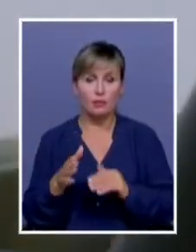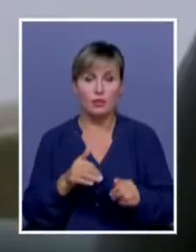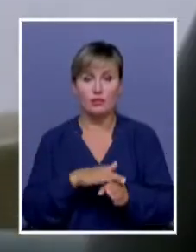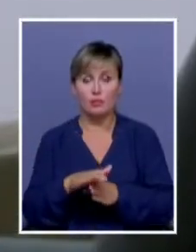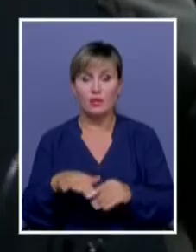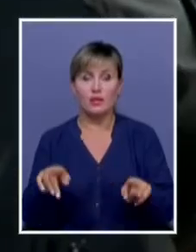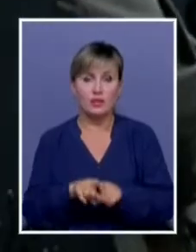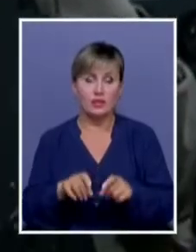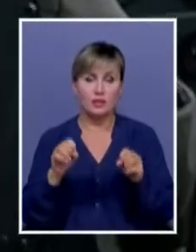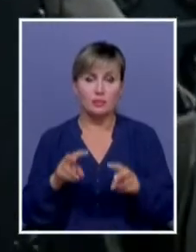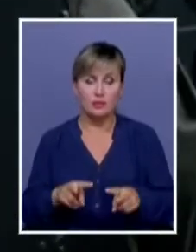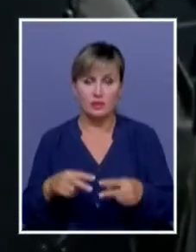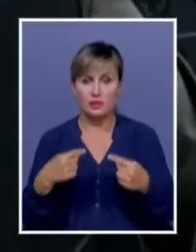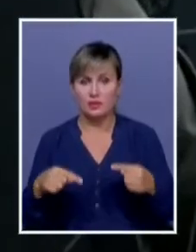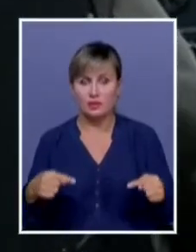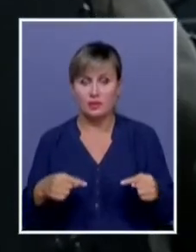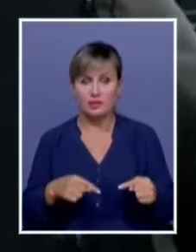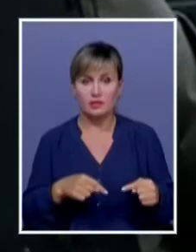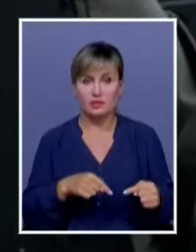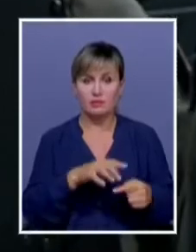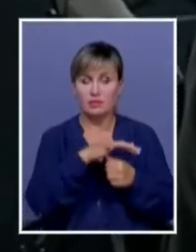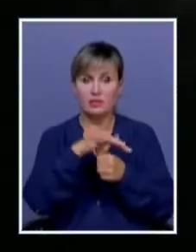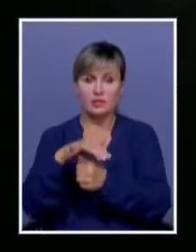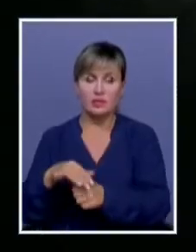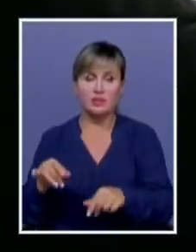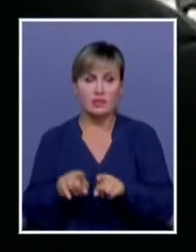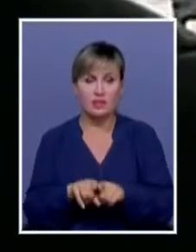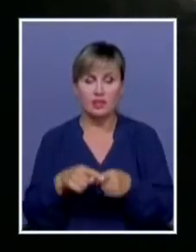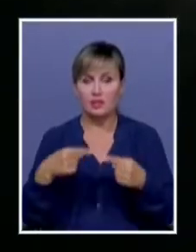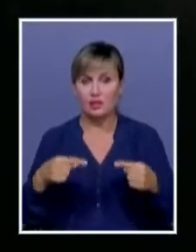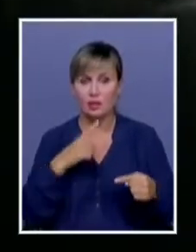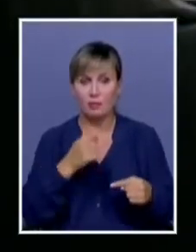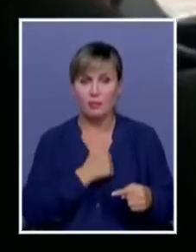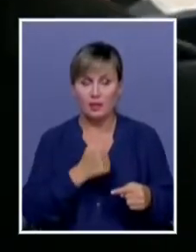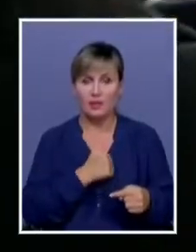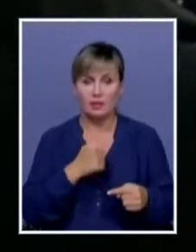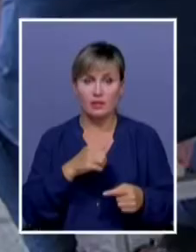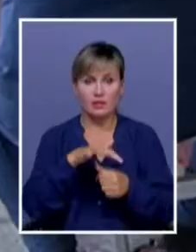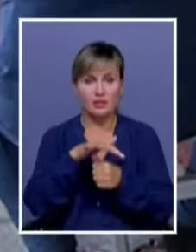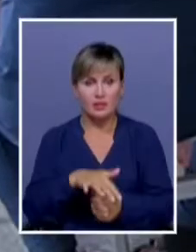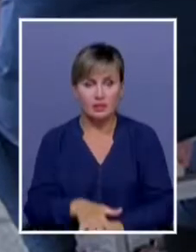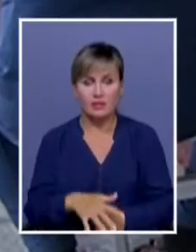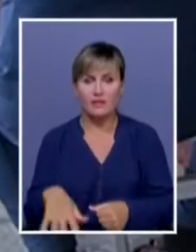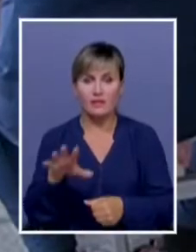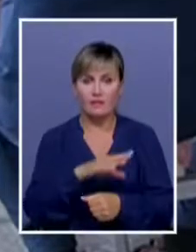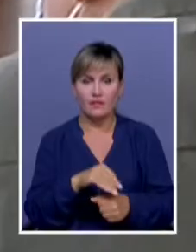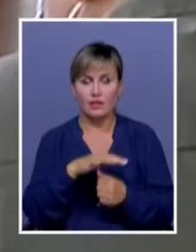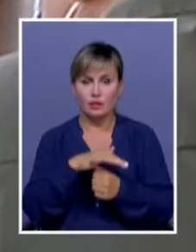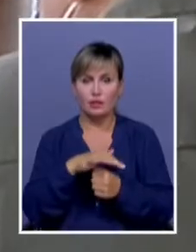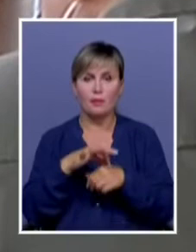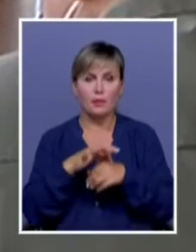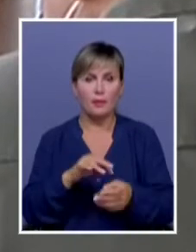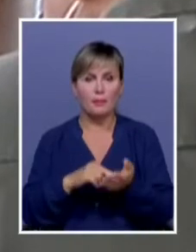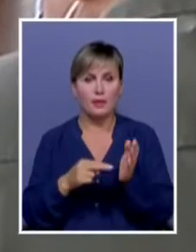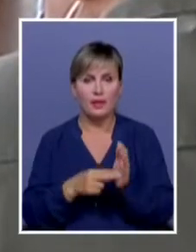всех тактико-специальных задач по перевозке и высадке десанта, а также имитации боевой атаки по наземным целям, весь летный состав проводит